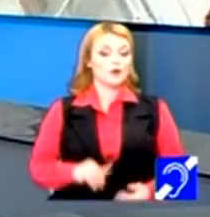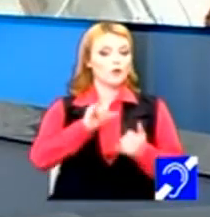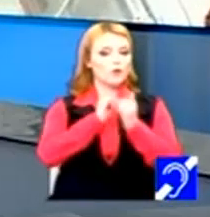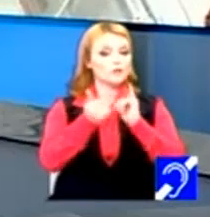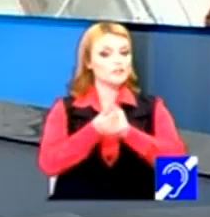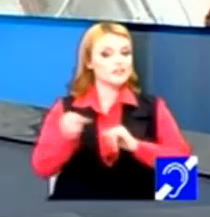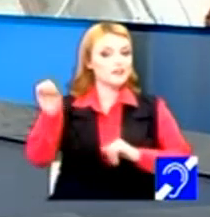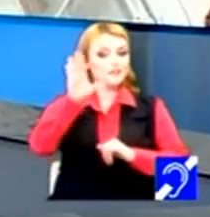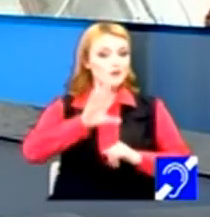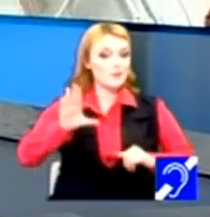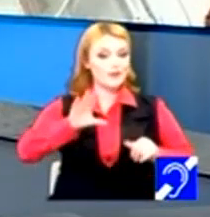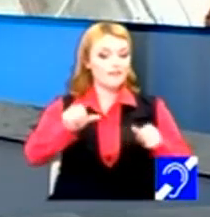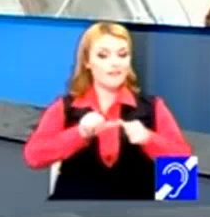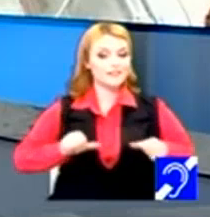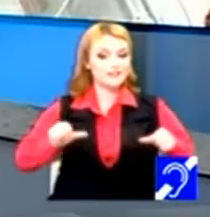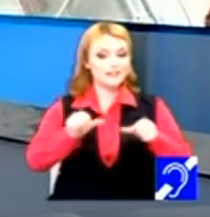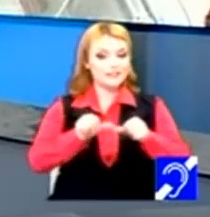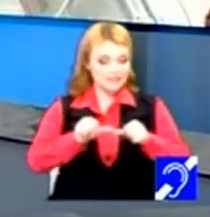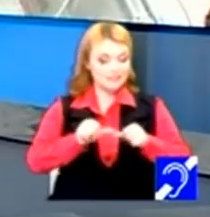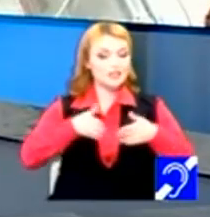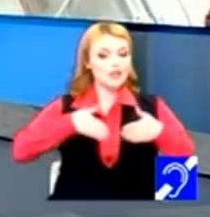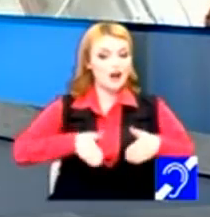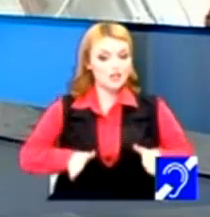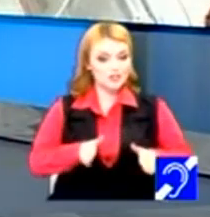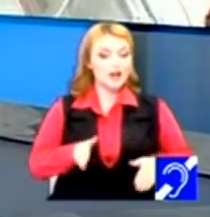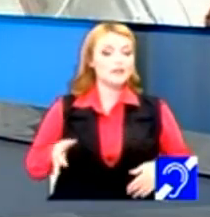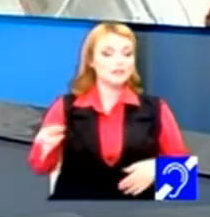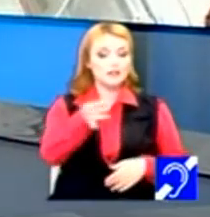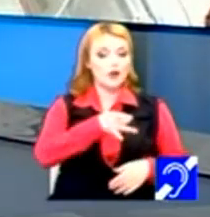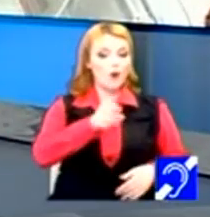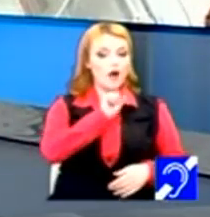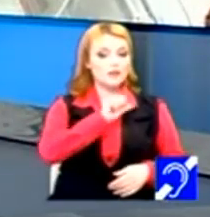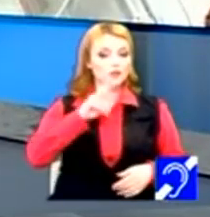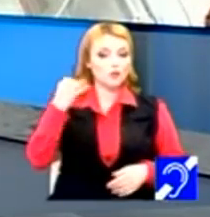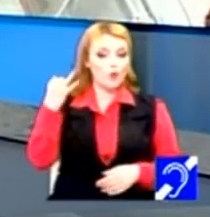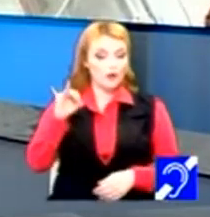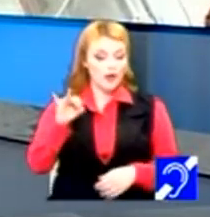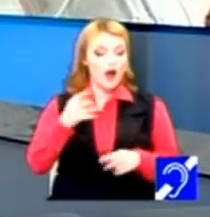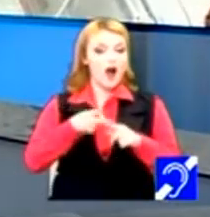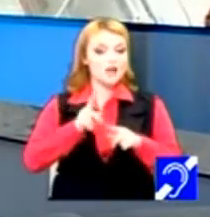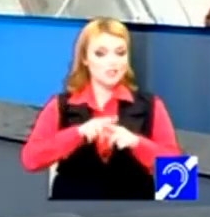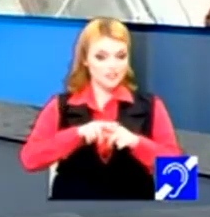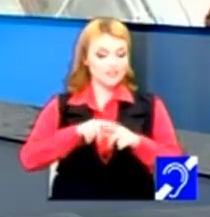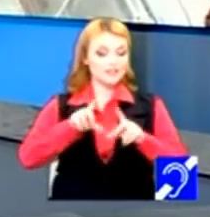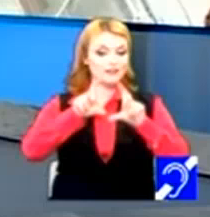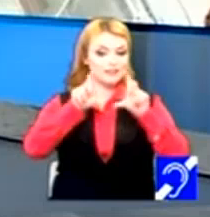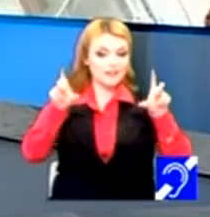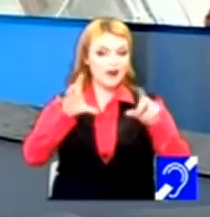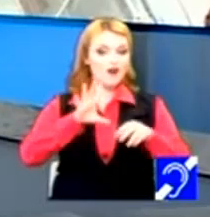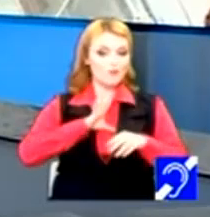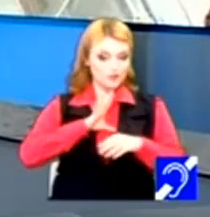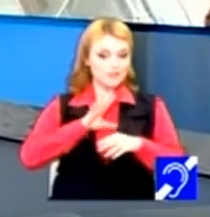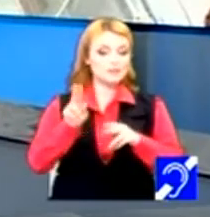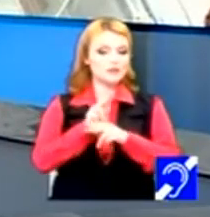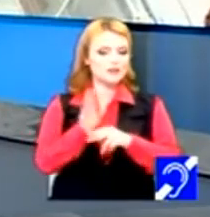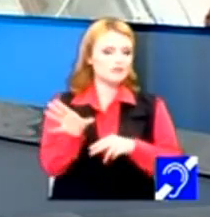Condiții europene la secția de naștere a Spitalului Raional a Nenii Noi, după ce unitatea a fost reparată capital. S-a schimbat